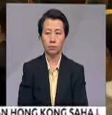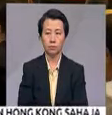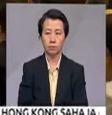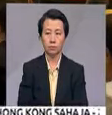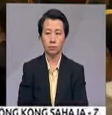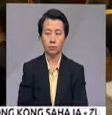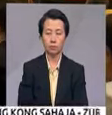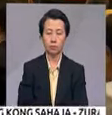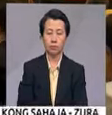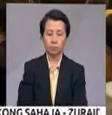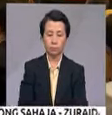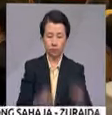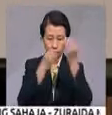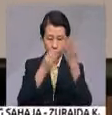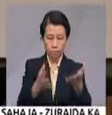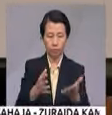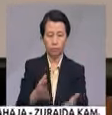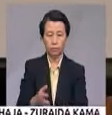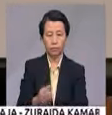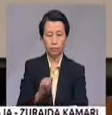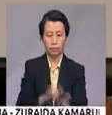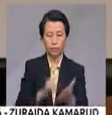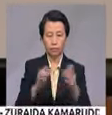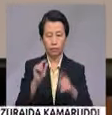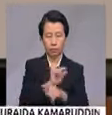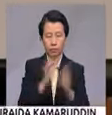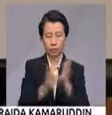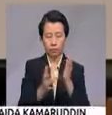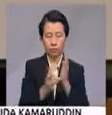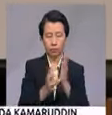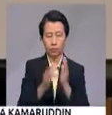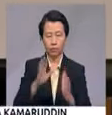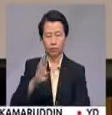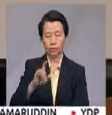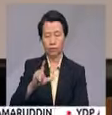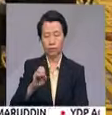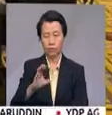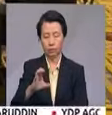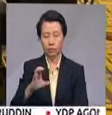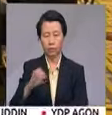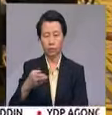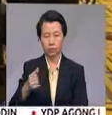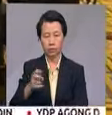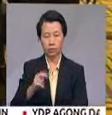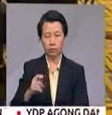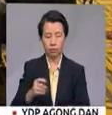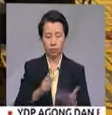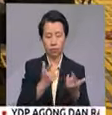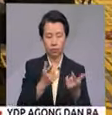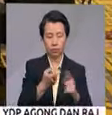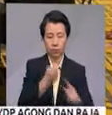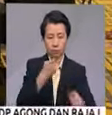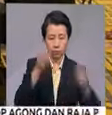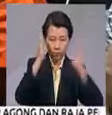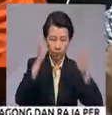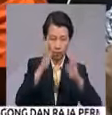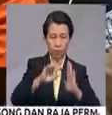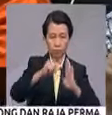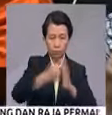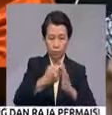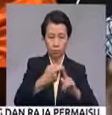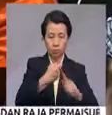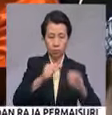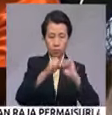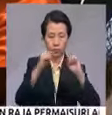This Mobile Messenger dibina menggunakan teknologi blockchain menerusi platform tempatan dan mendapat suntikan teknologi